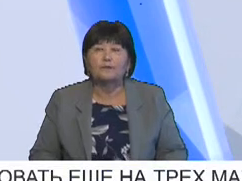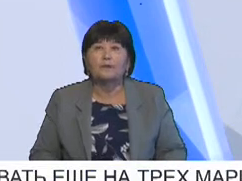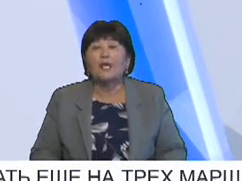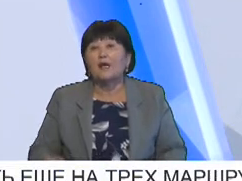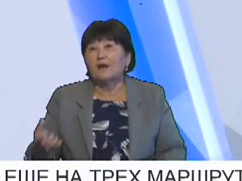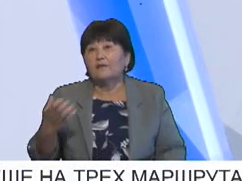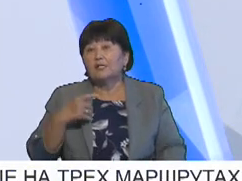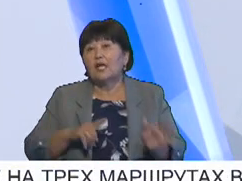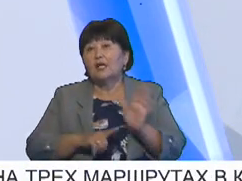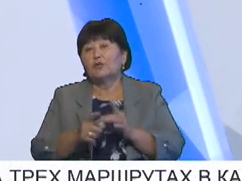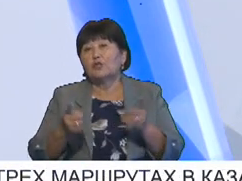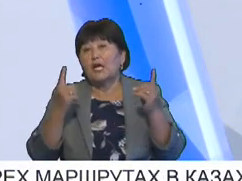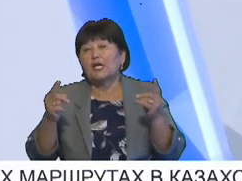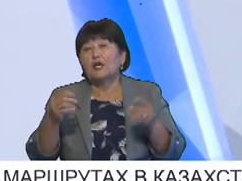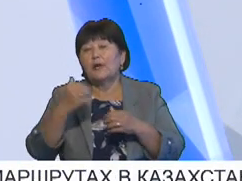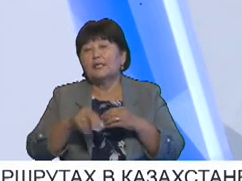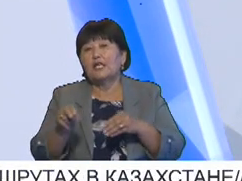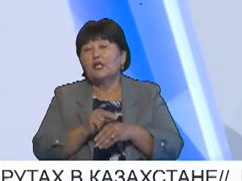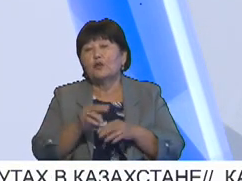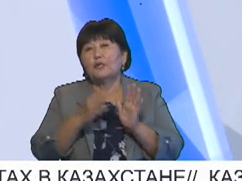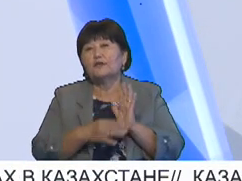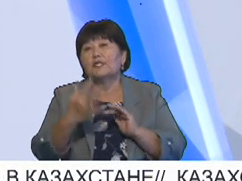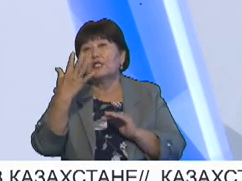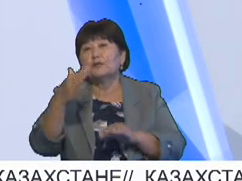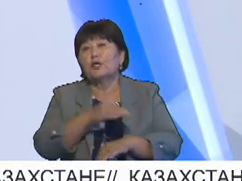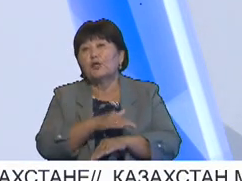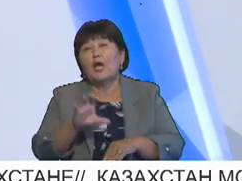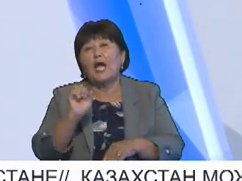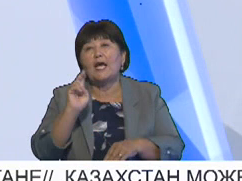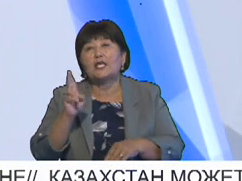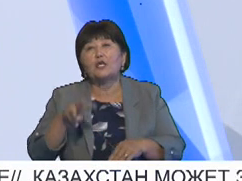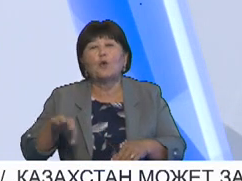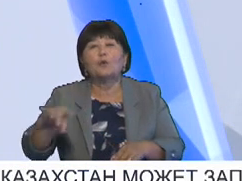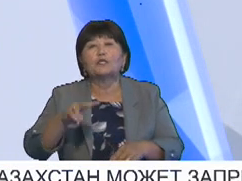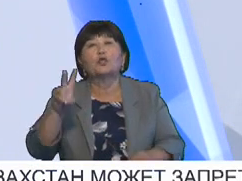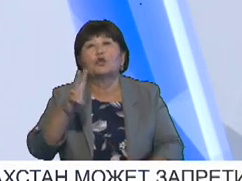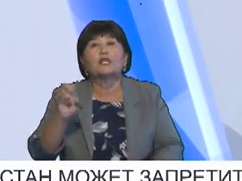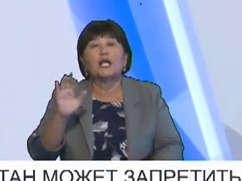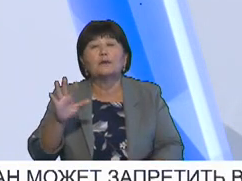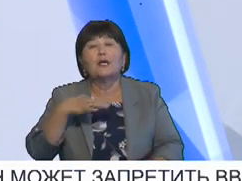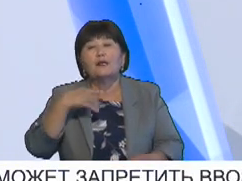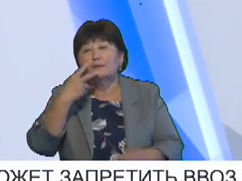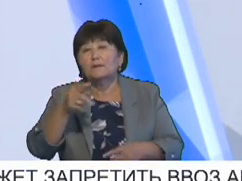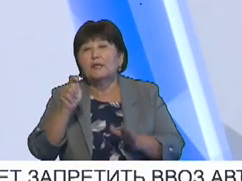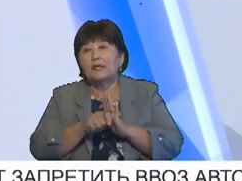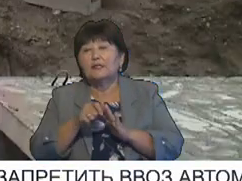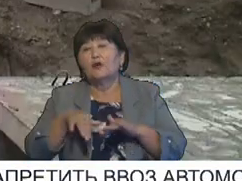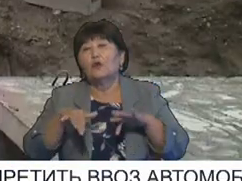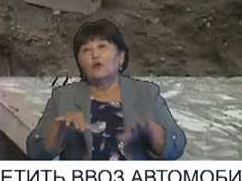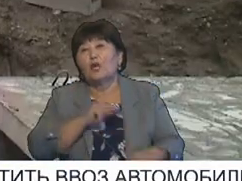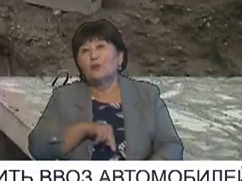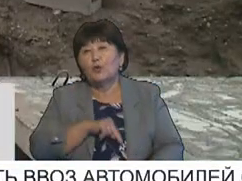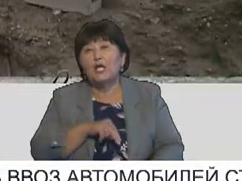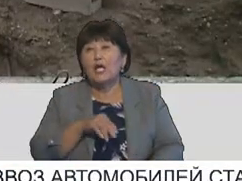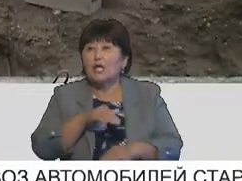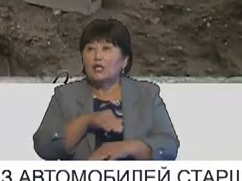в казлар ведётся капитальный и средний ремонт Деп улиц Аким области Нурлыбек нали Баев проинспектировал ход работ